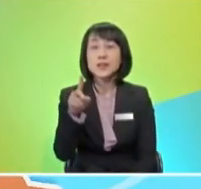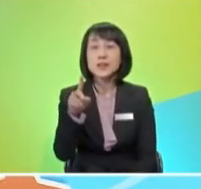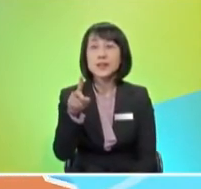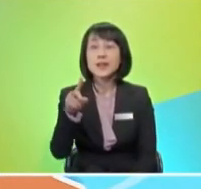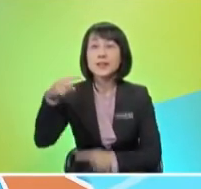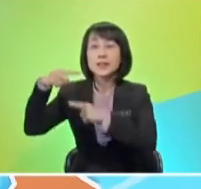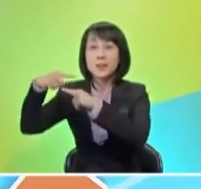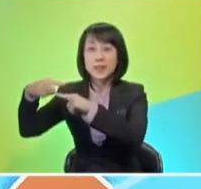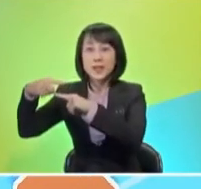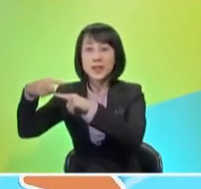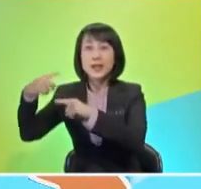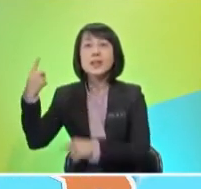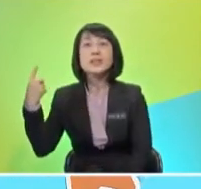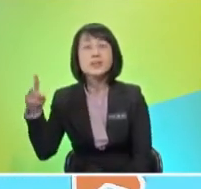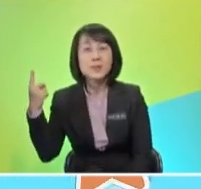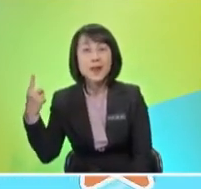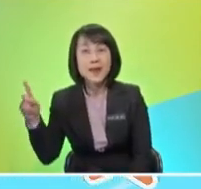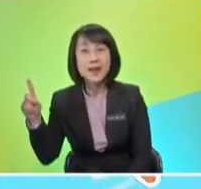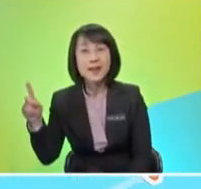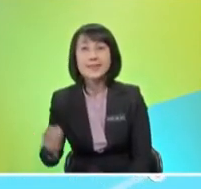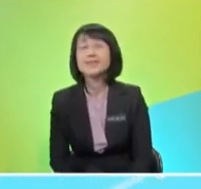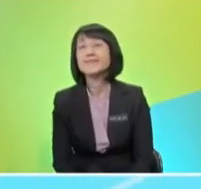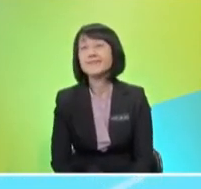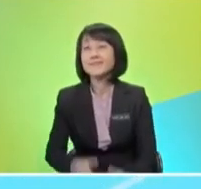= 11 11